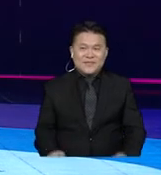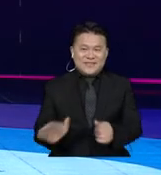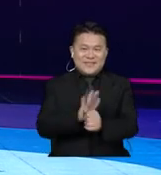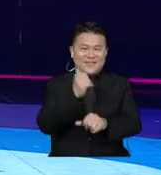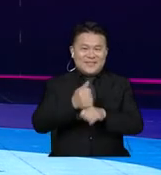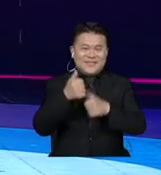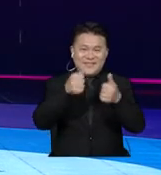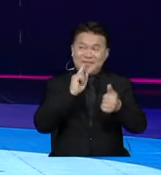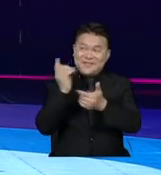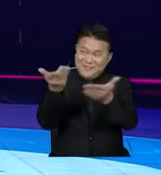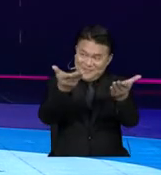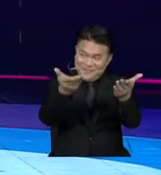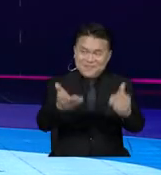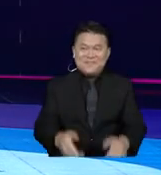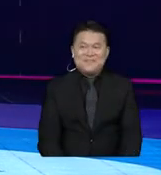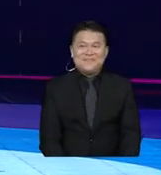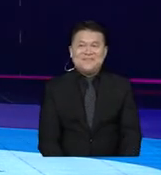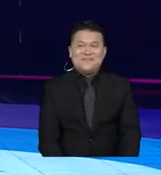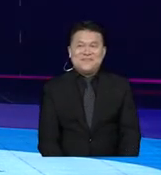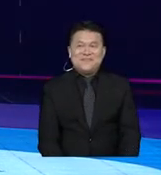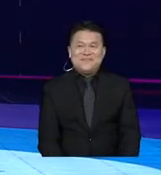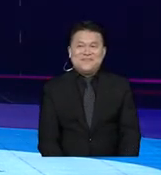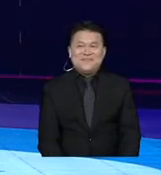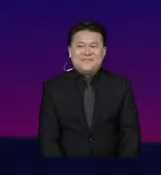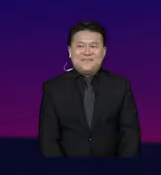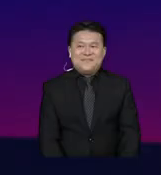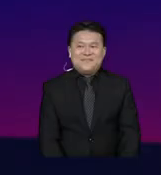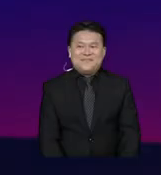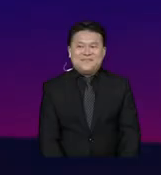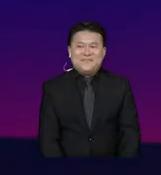끝인사 부탁드리겠습니다.